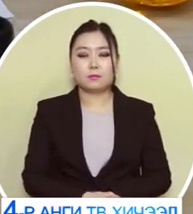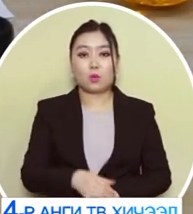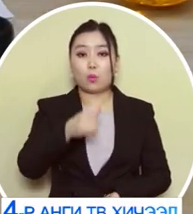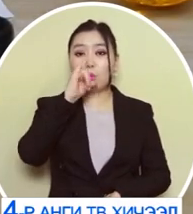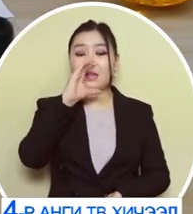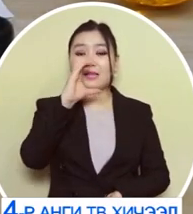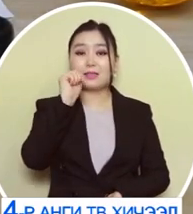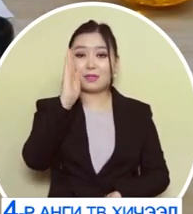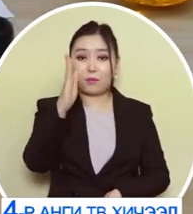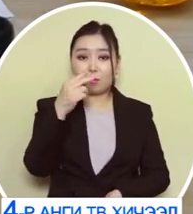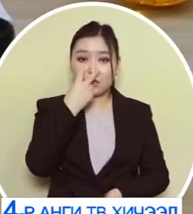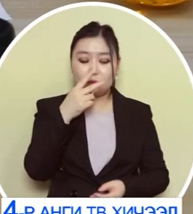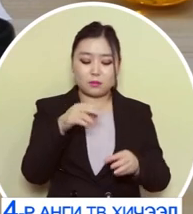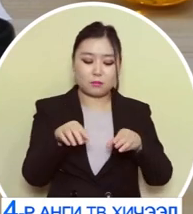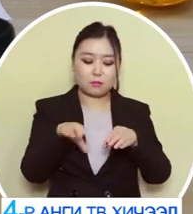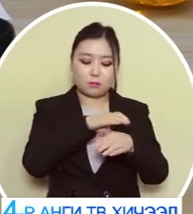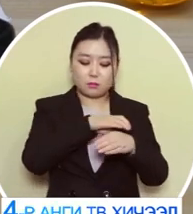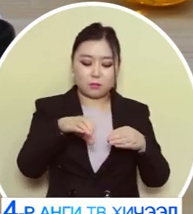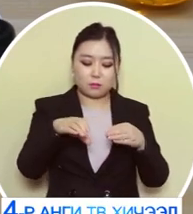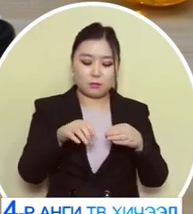Лазны тексеріп көрейік.